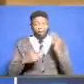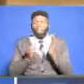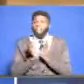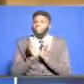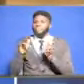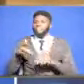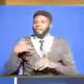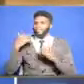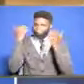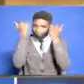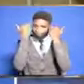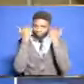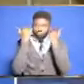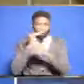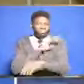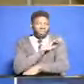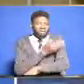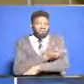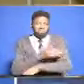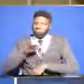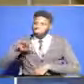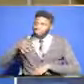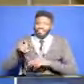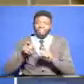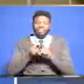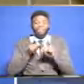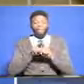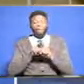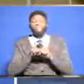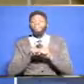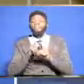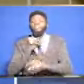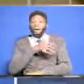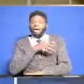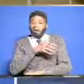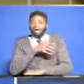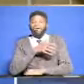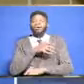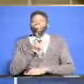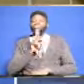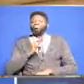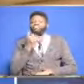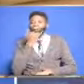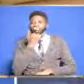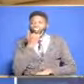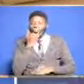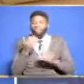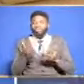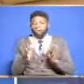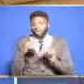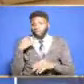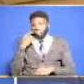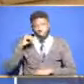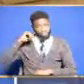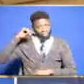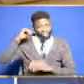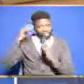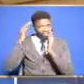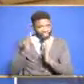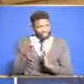kuwa ubaguzi na matumizi mabaya ya mamlaka miongoni mwa jamii ya wanasiasa dhidi ya asasi